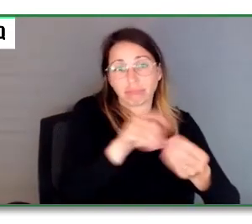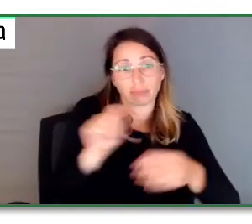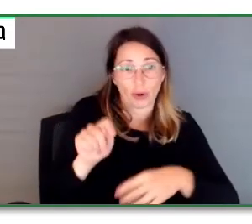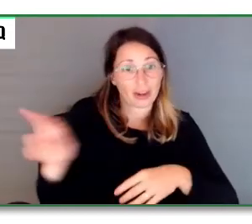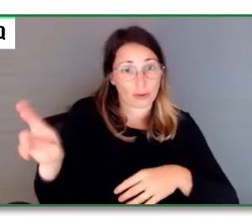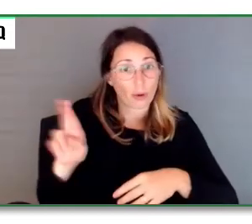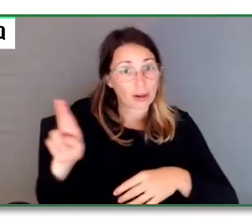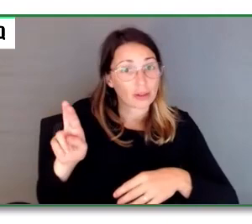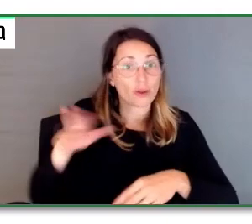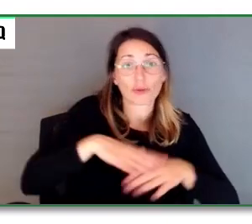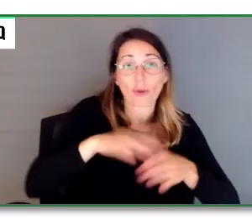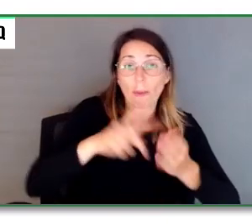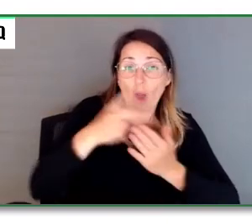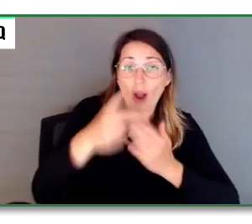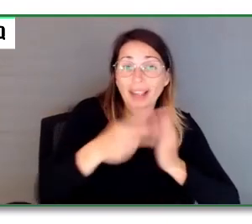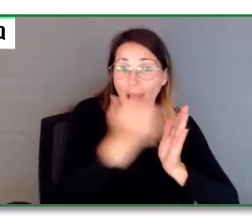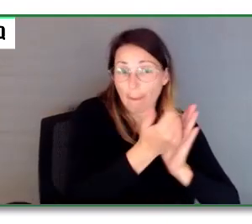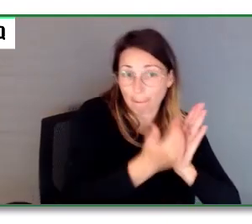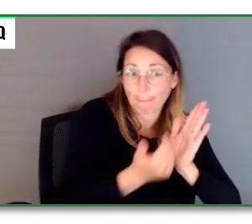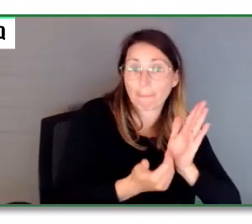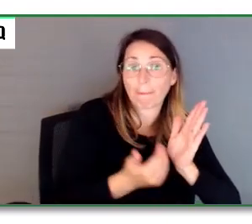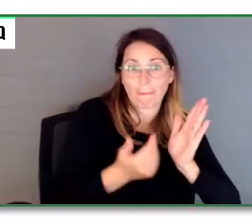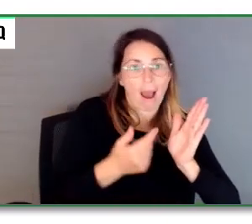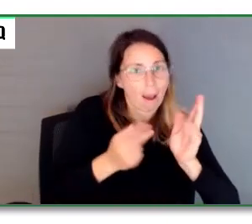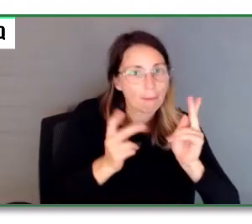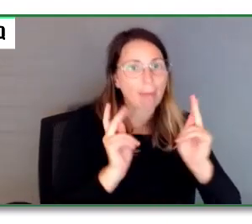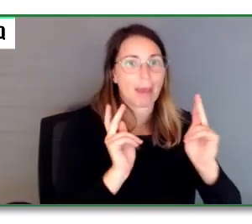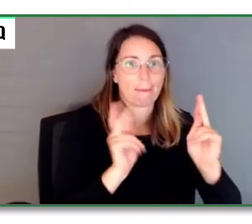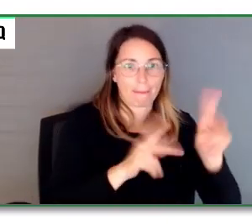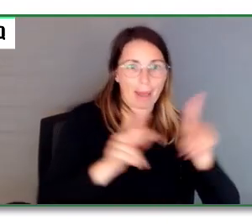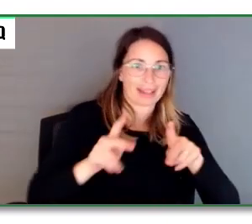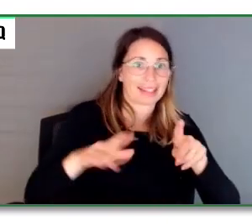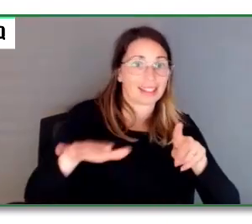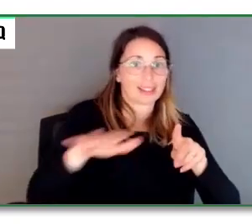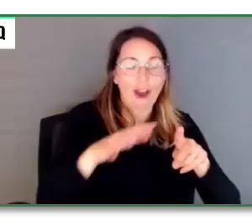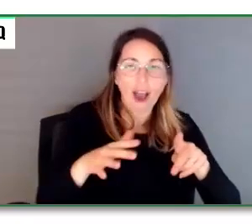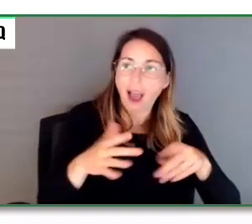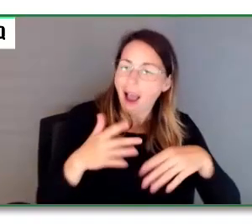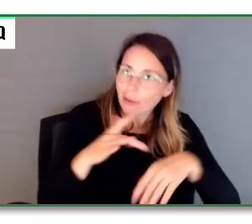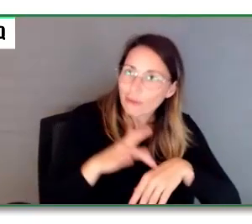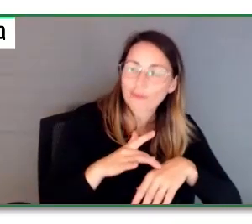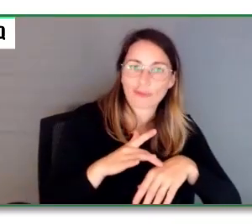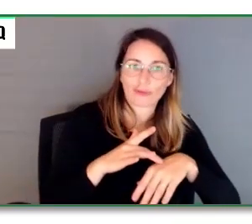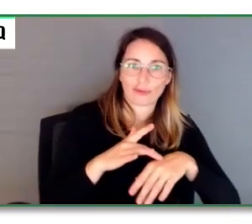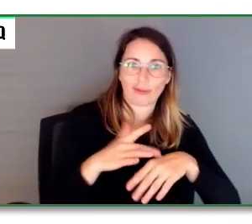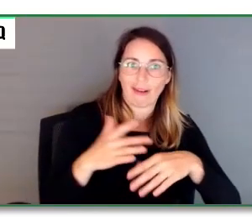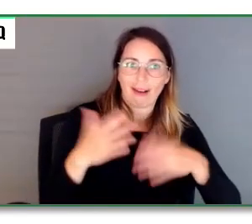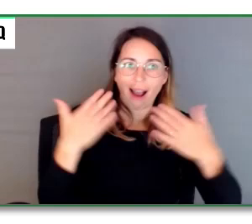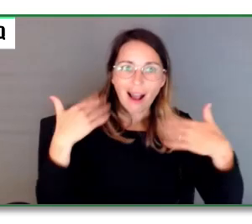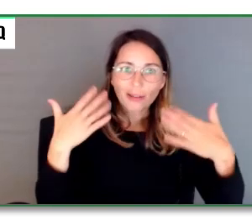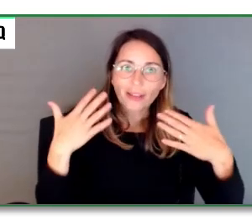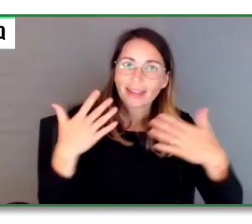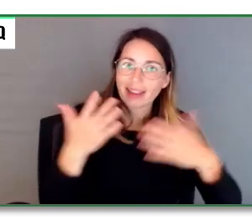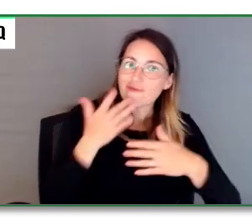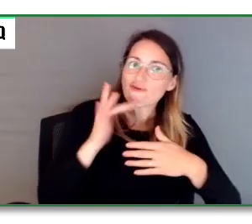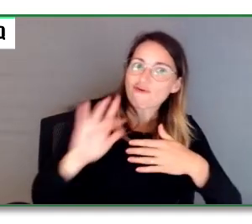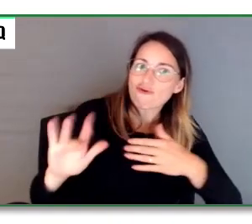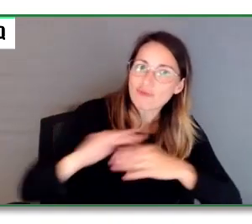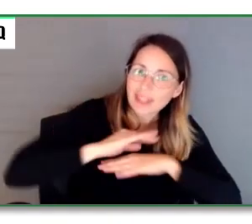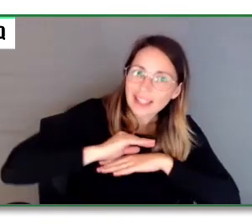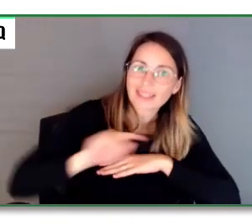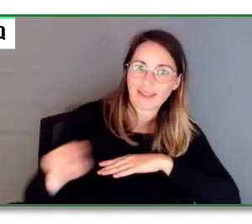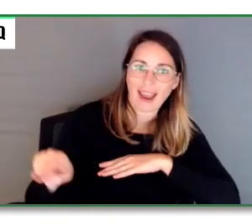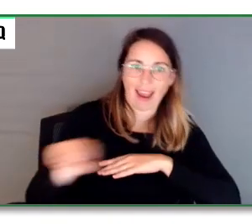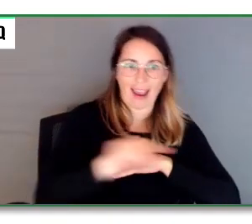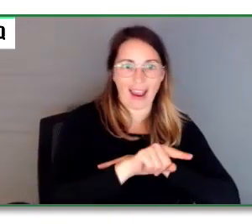nos programmes pour permettre aux gens de vivre donc la randonnée de la manière qui leur convient le mieux. Par